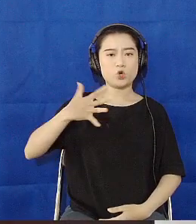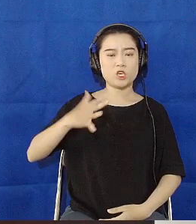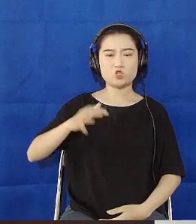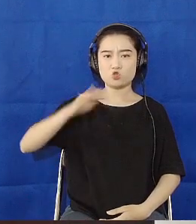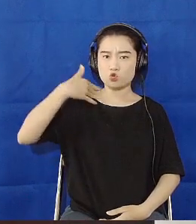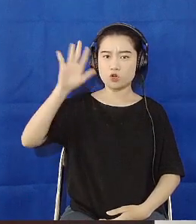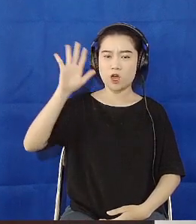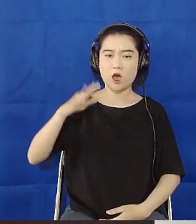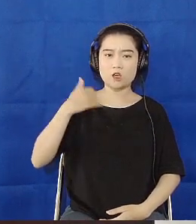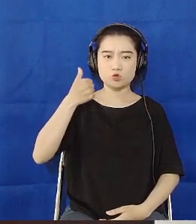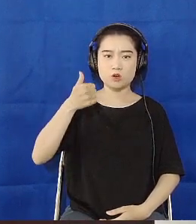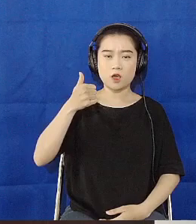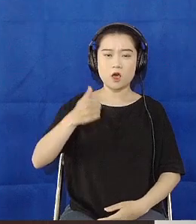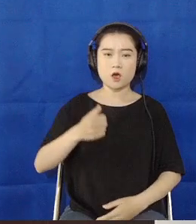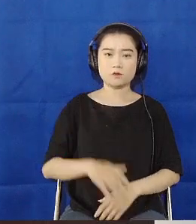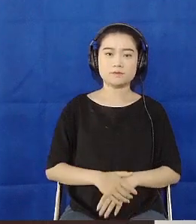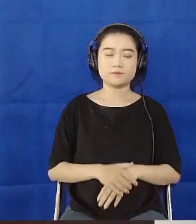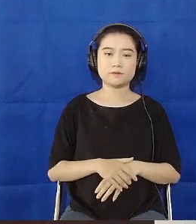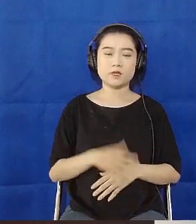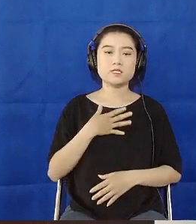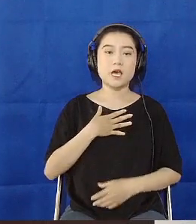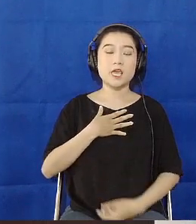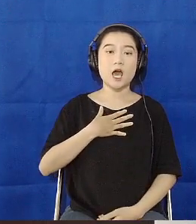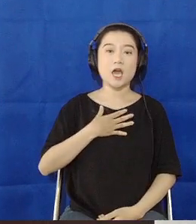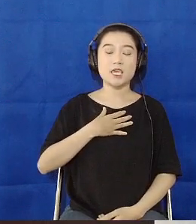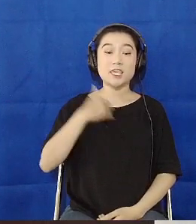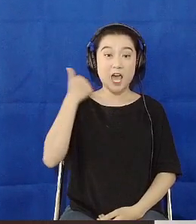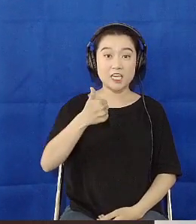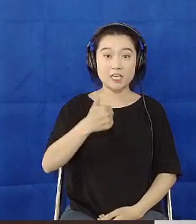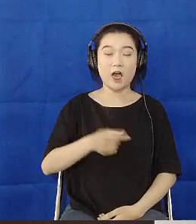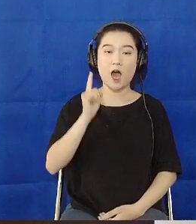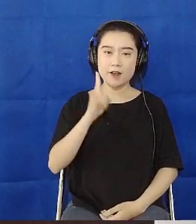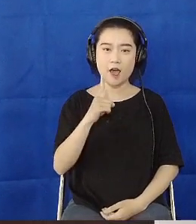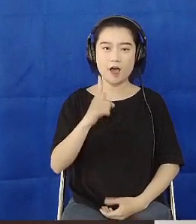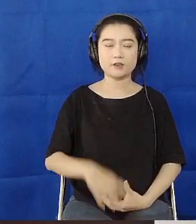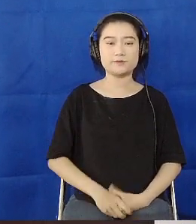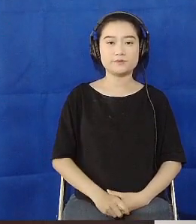sudah jarang, tetapi saya yakin masih ada